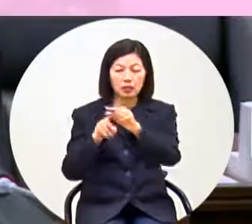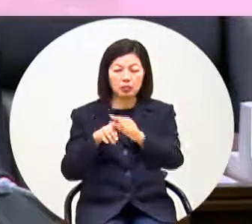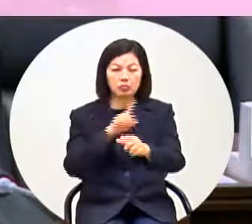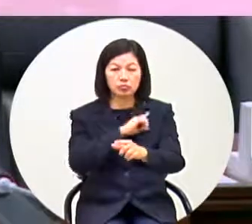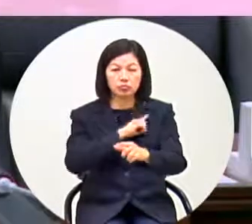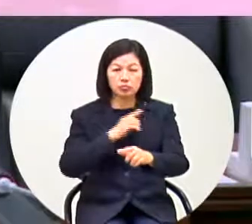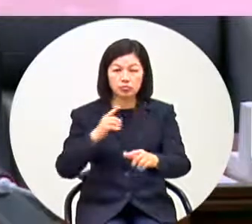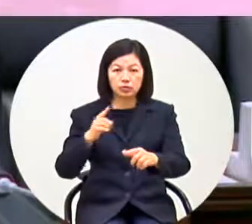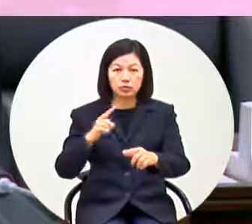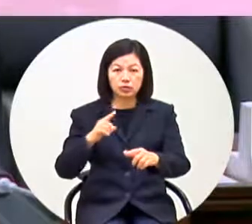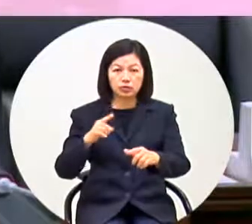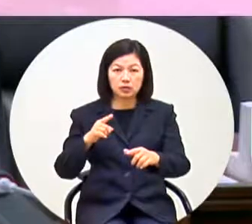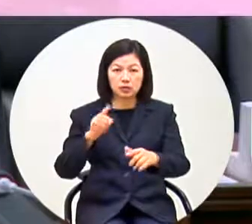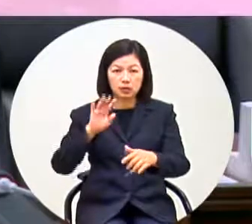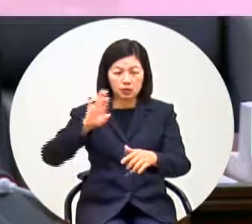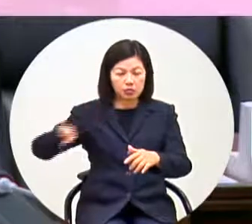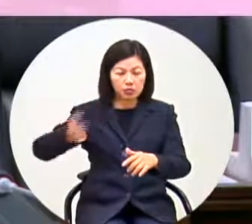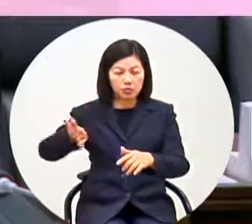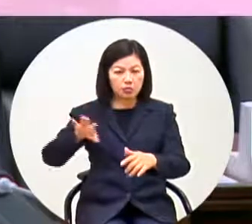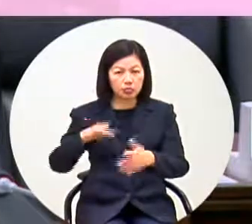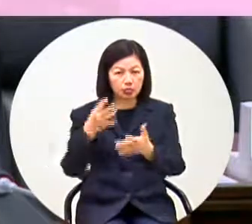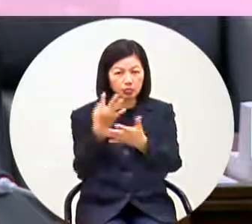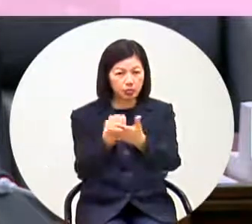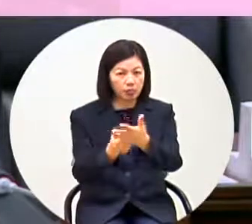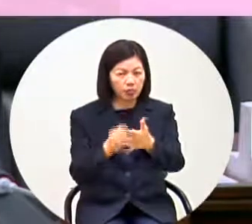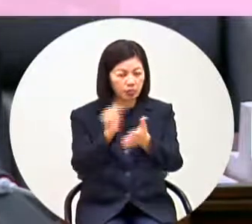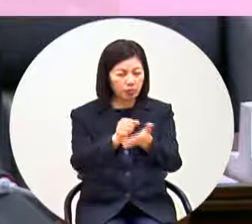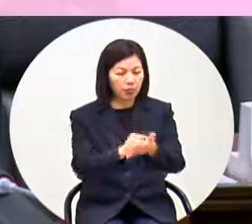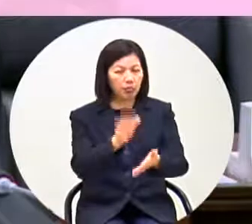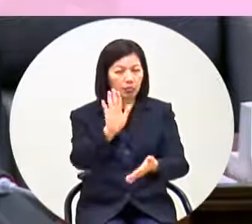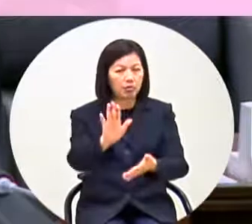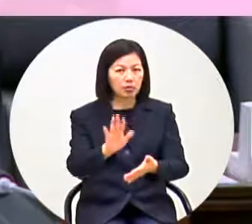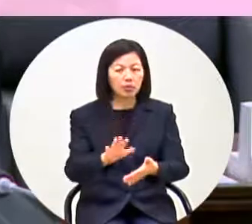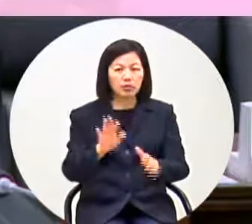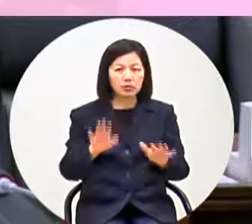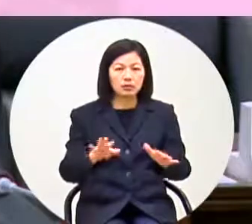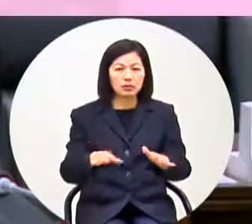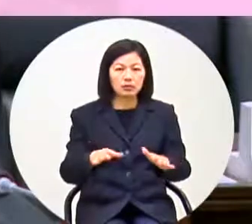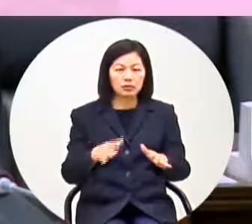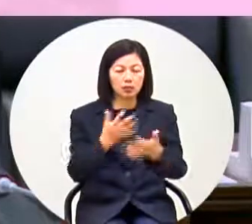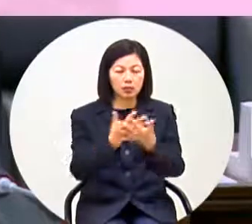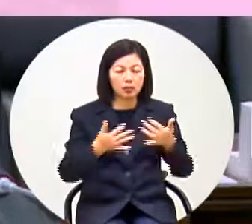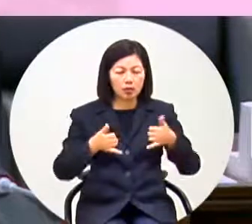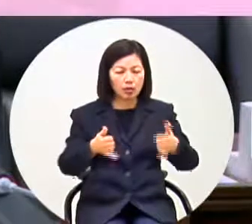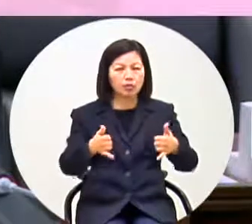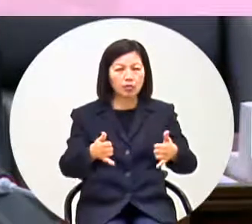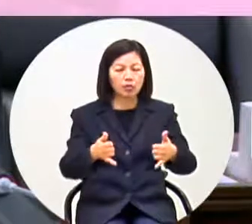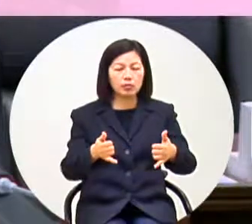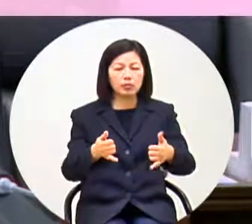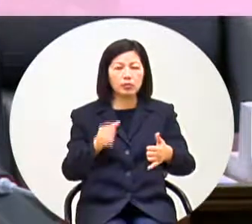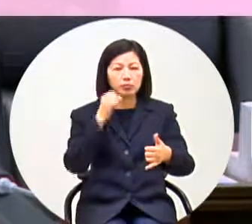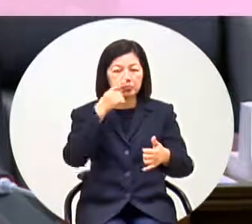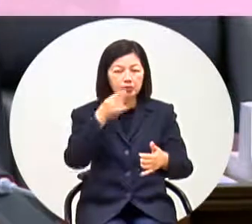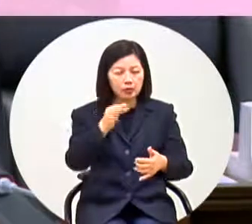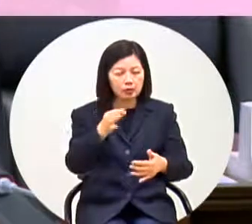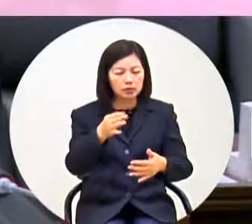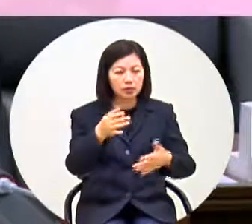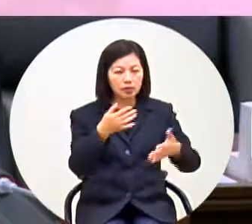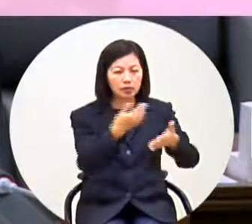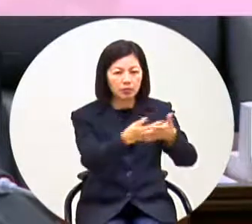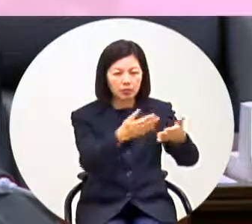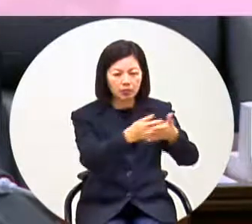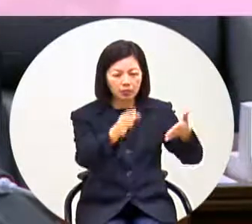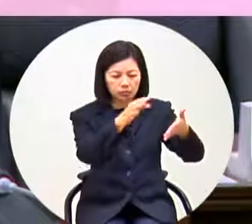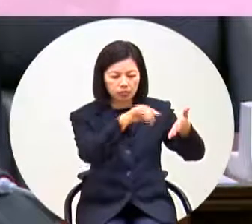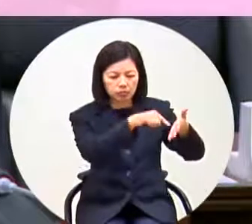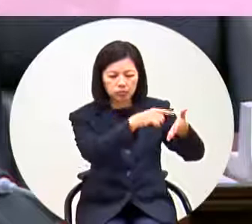所以本席现在有运用。网络的一个台湾薪资地图哦，可以的大数据来看哦，